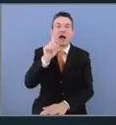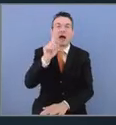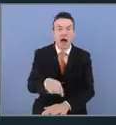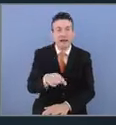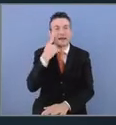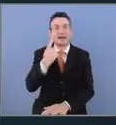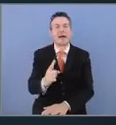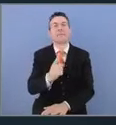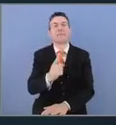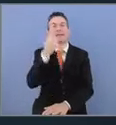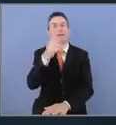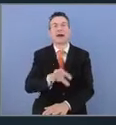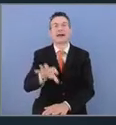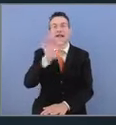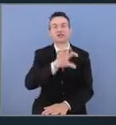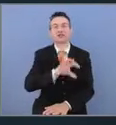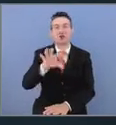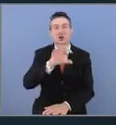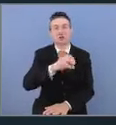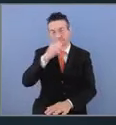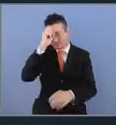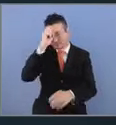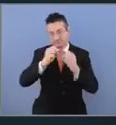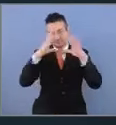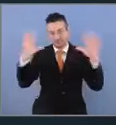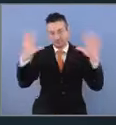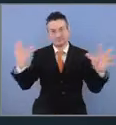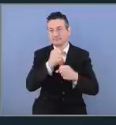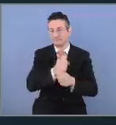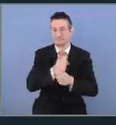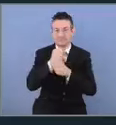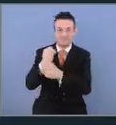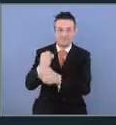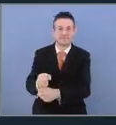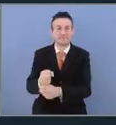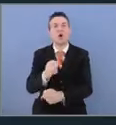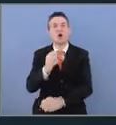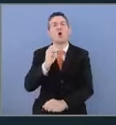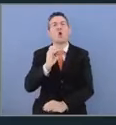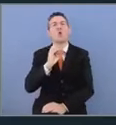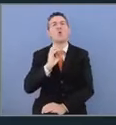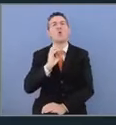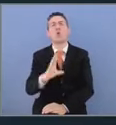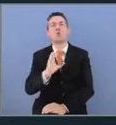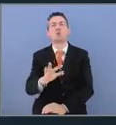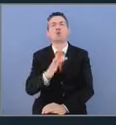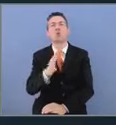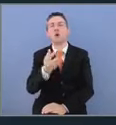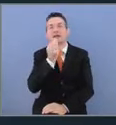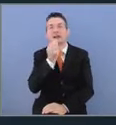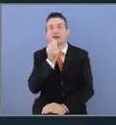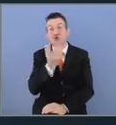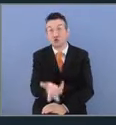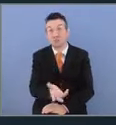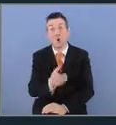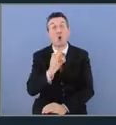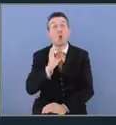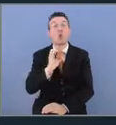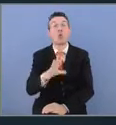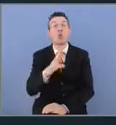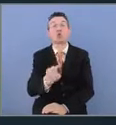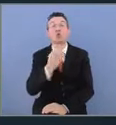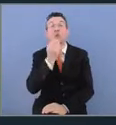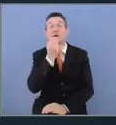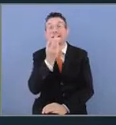aver immaginato una delega all'uopo dedicata alla cultura del cibo. Una cultura del cibo che deve essere evidentemente resa